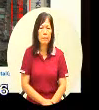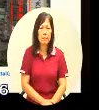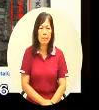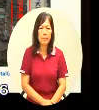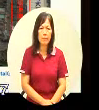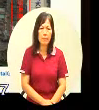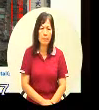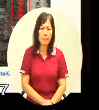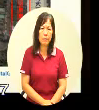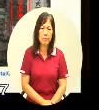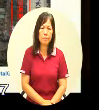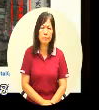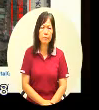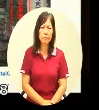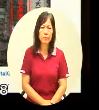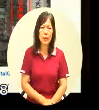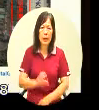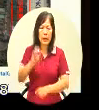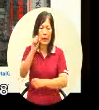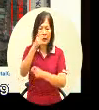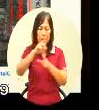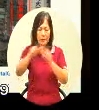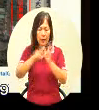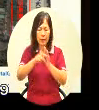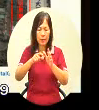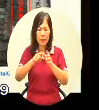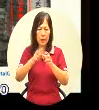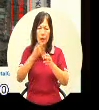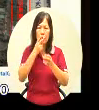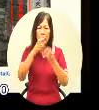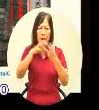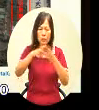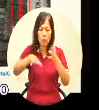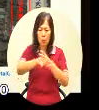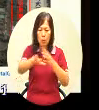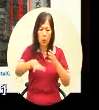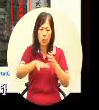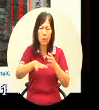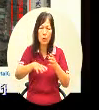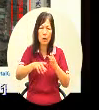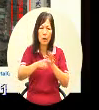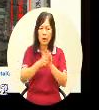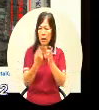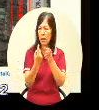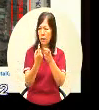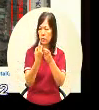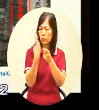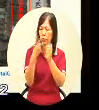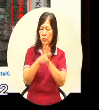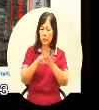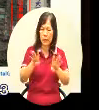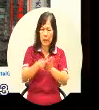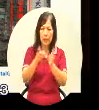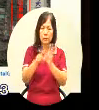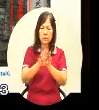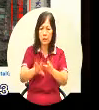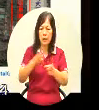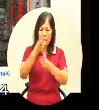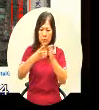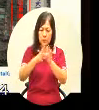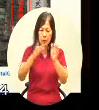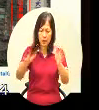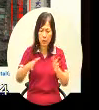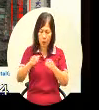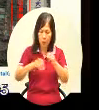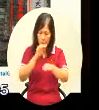这里义大的亚洲广场应该是在前年动工吧，对不对？好像说三年要完成，所以应该也